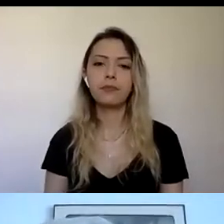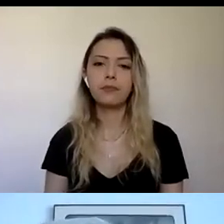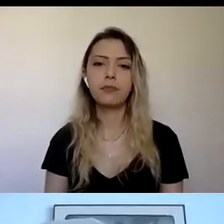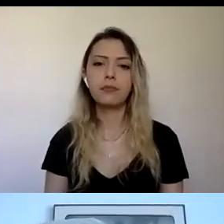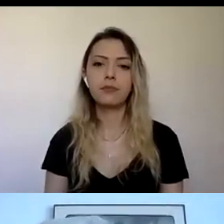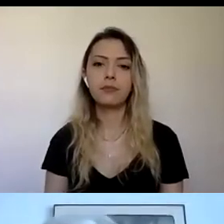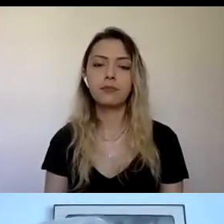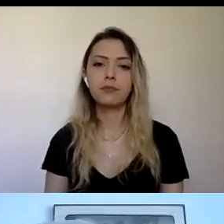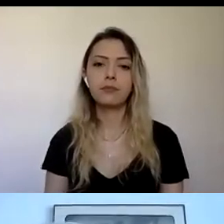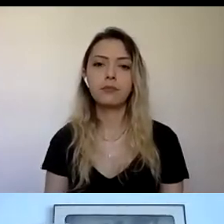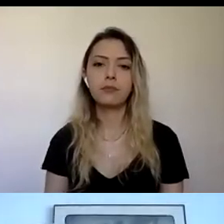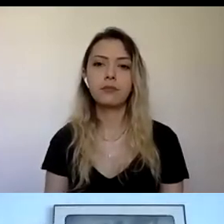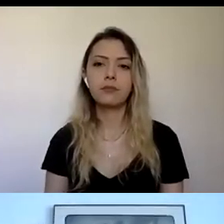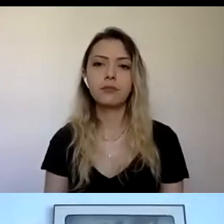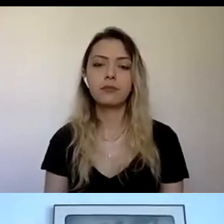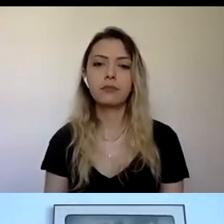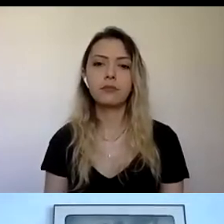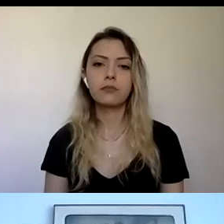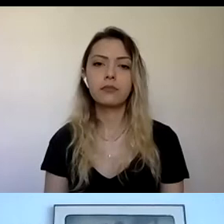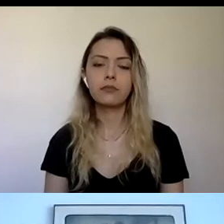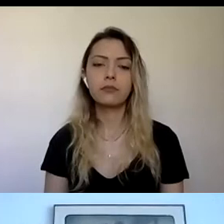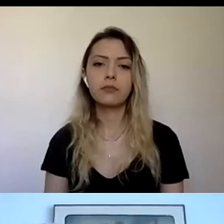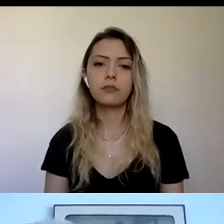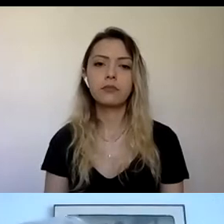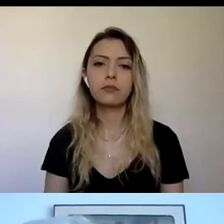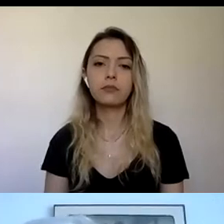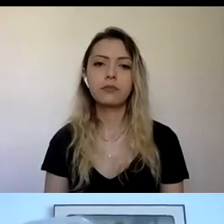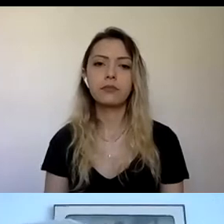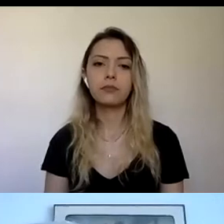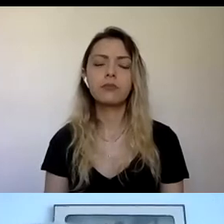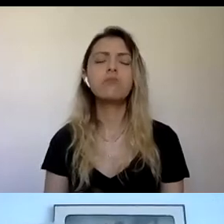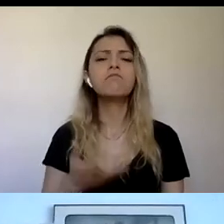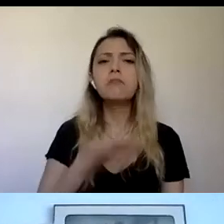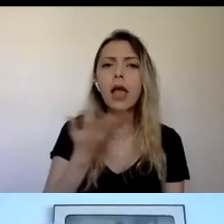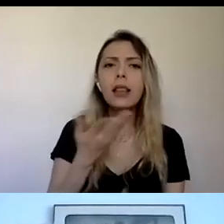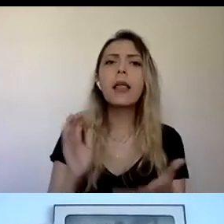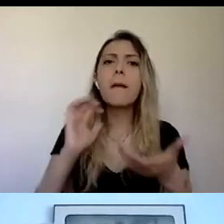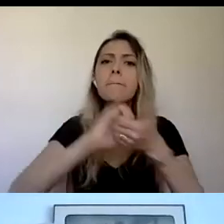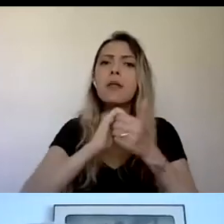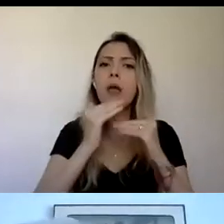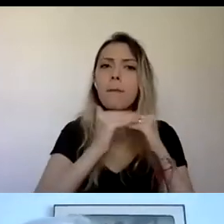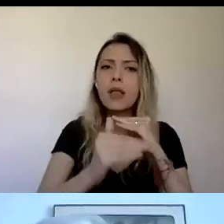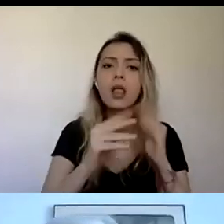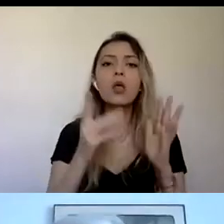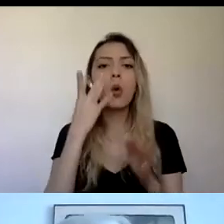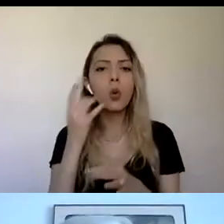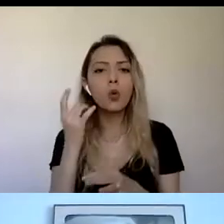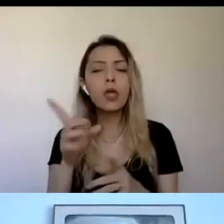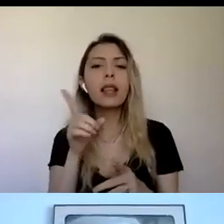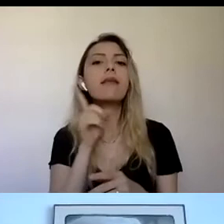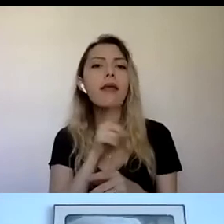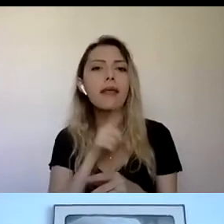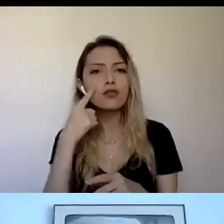Yine katılımcılarımızdan. Bahsettiğiniz BM göstergelerinin İngilizce linkini paylaşabilir misiniz